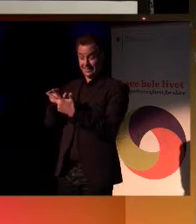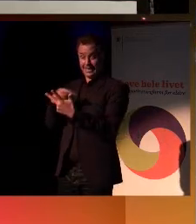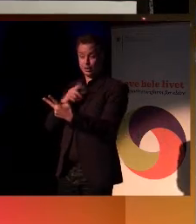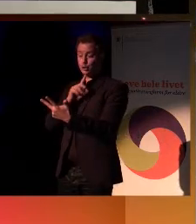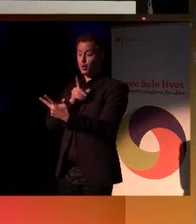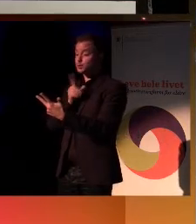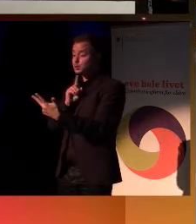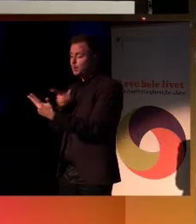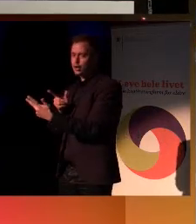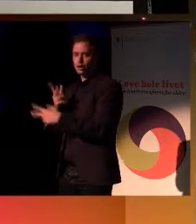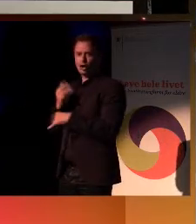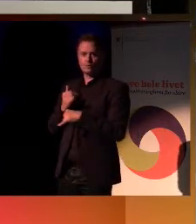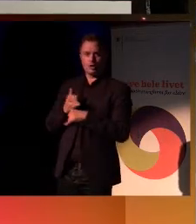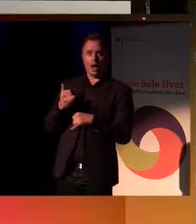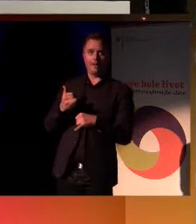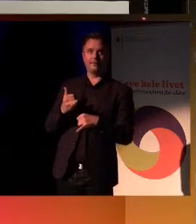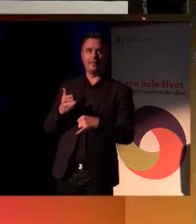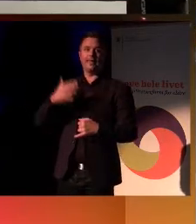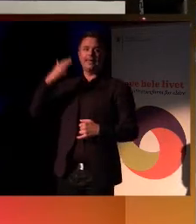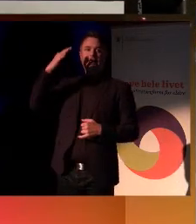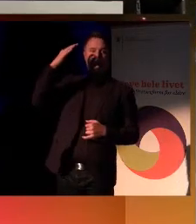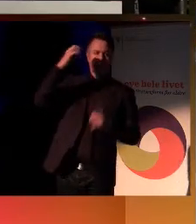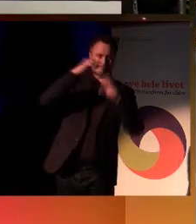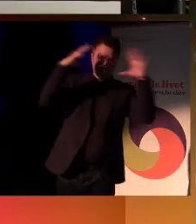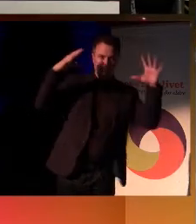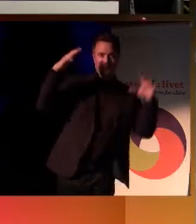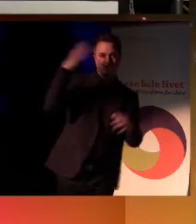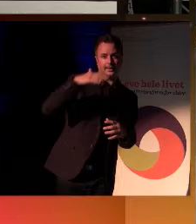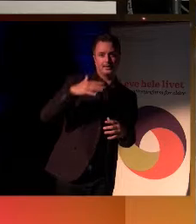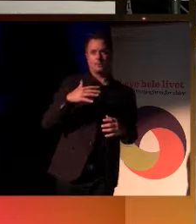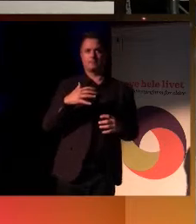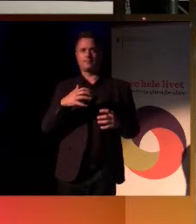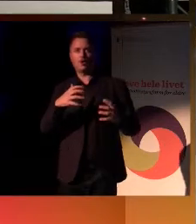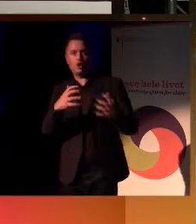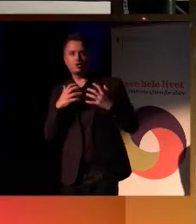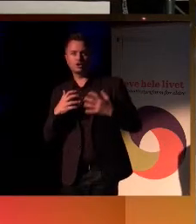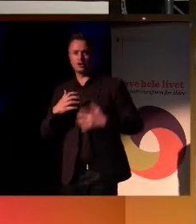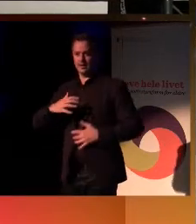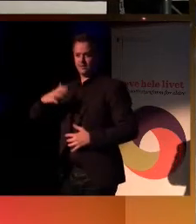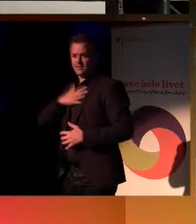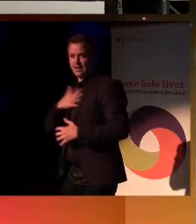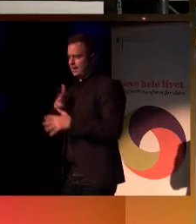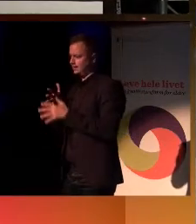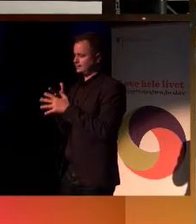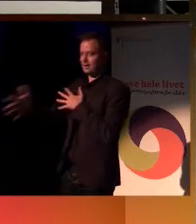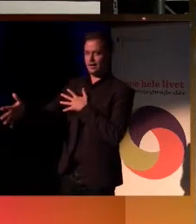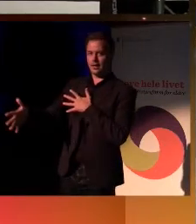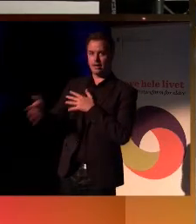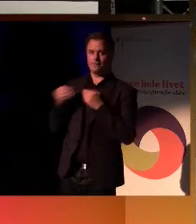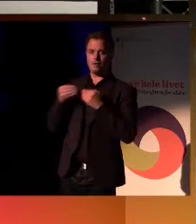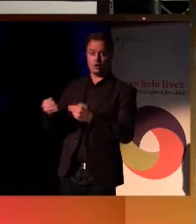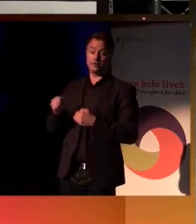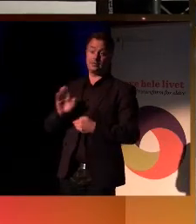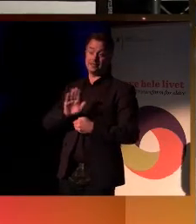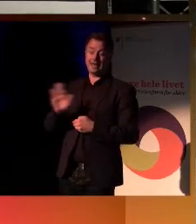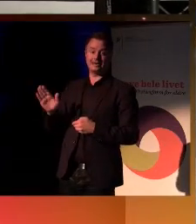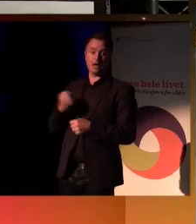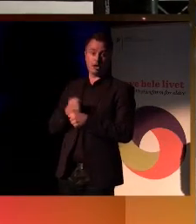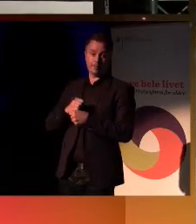dette med å tenke det, og ønske det, og ville det, og gjøre det I forhold til det området de har jobbet med I egen